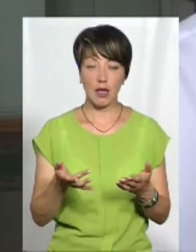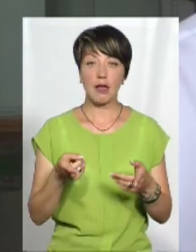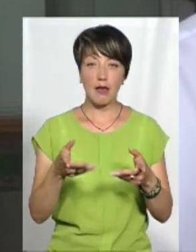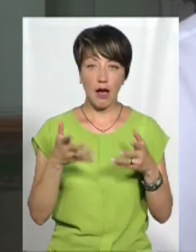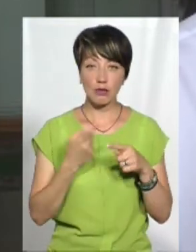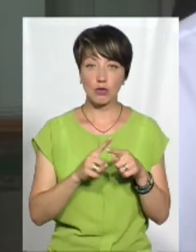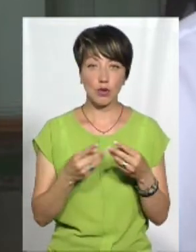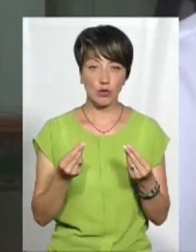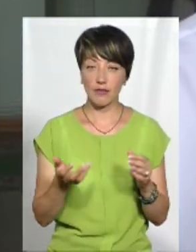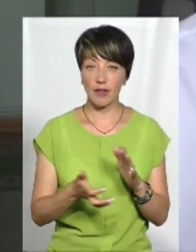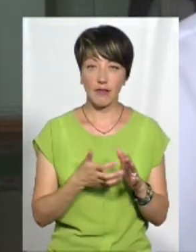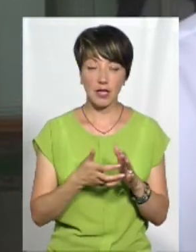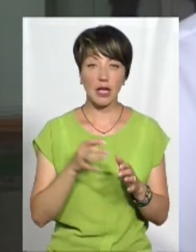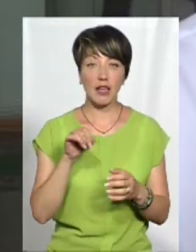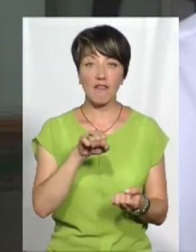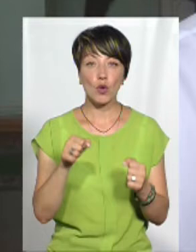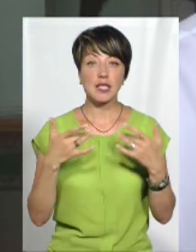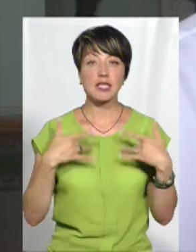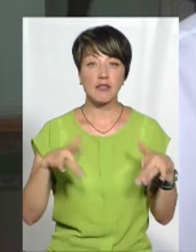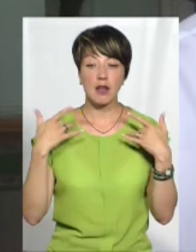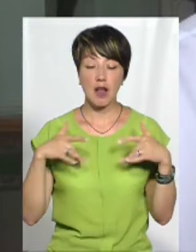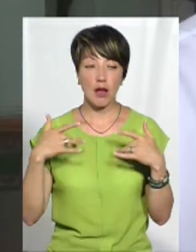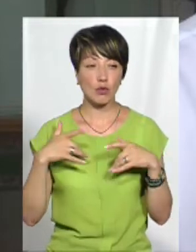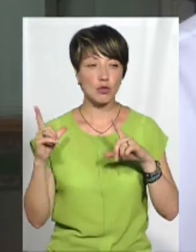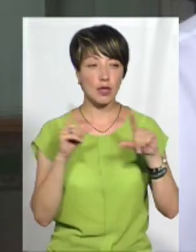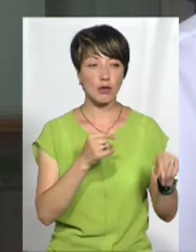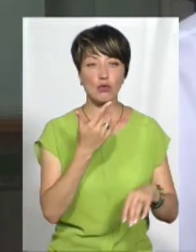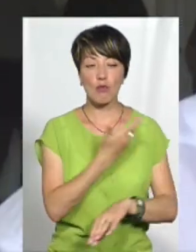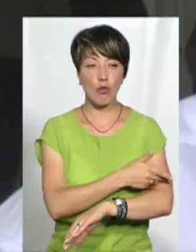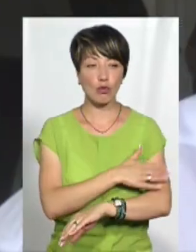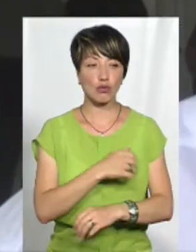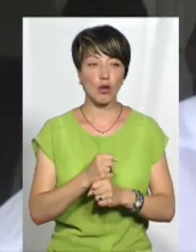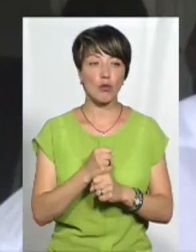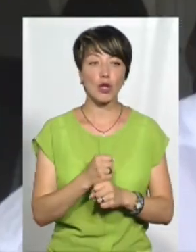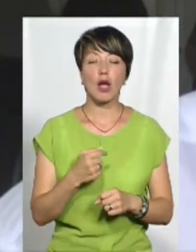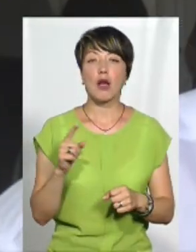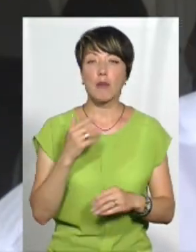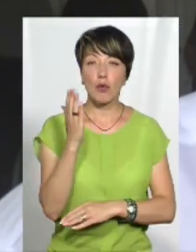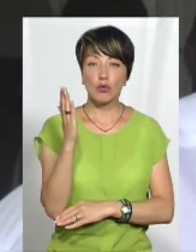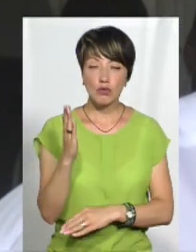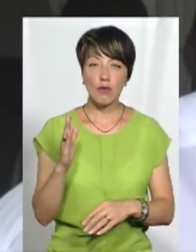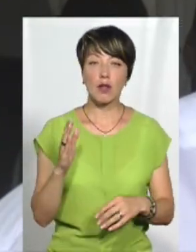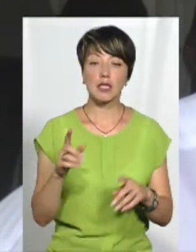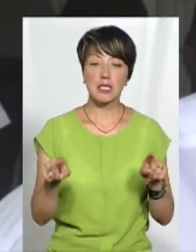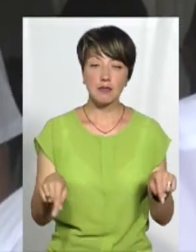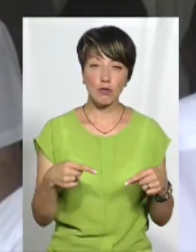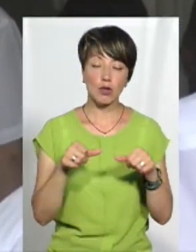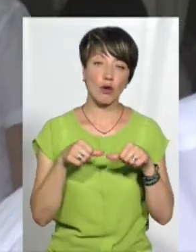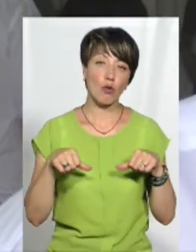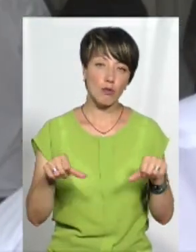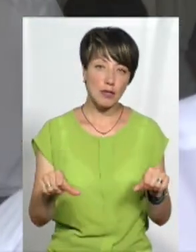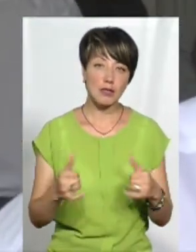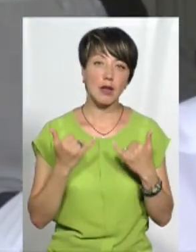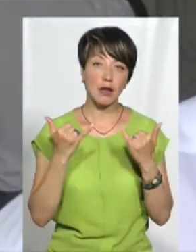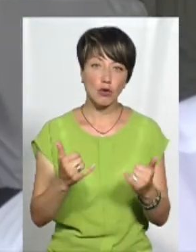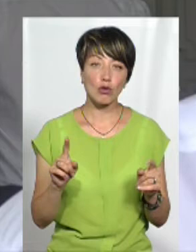цих коштів не вистачає, і водії звільняються масово, їдуть в Польщу на роботу. Ми проголосували, створена комісія для